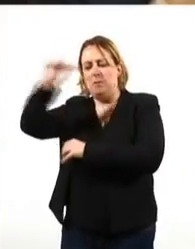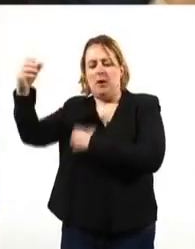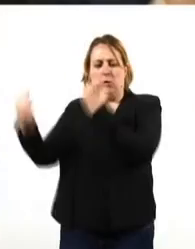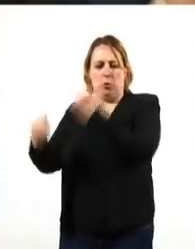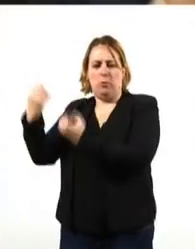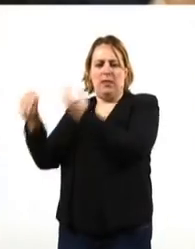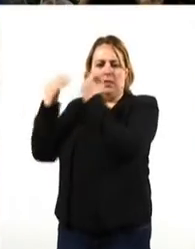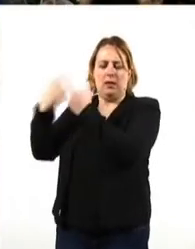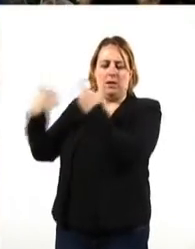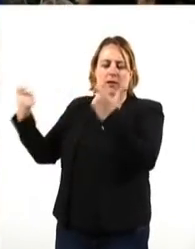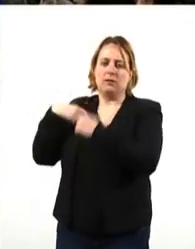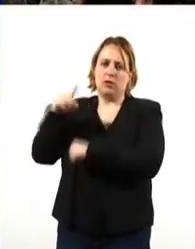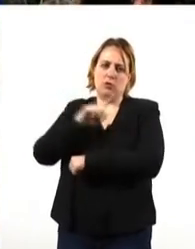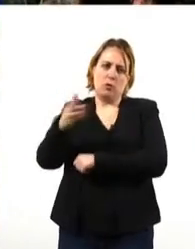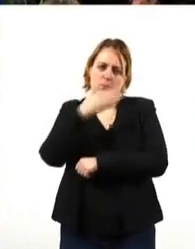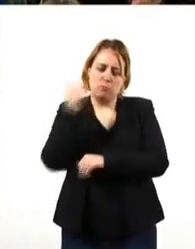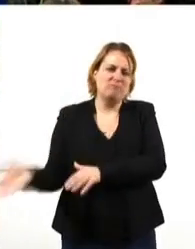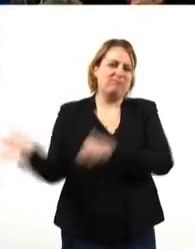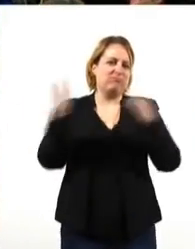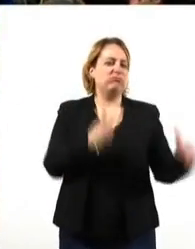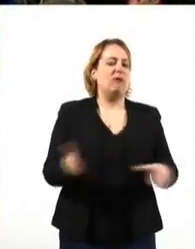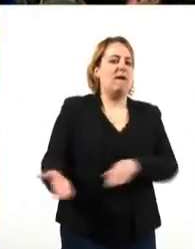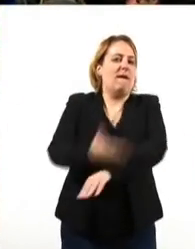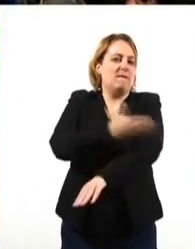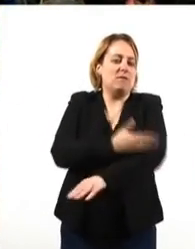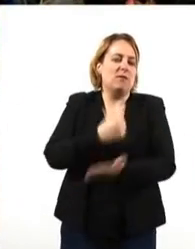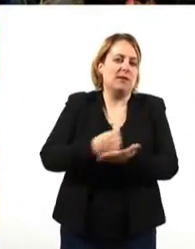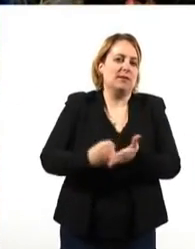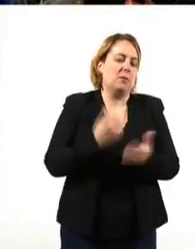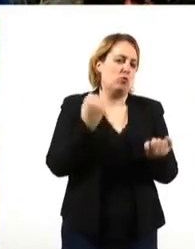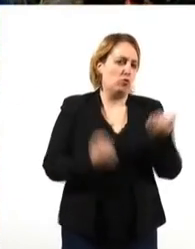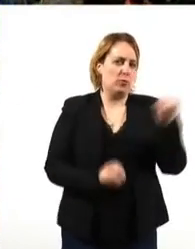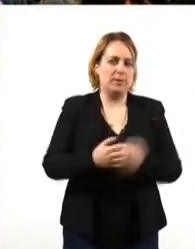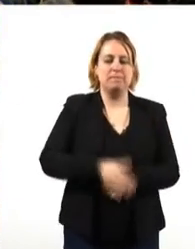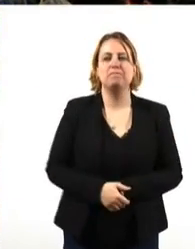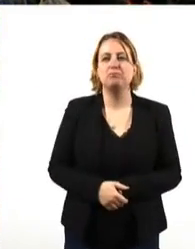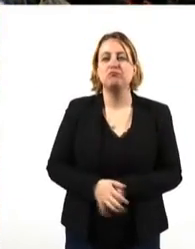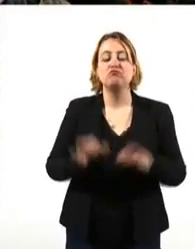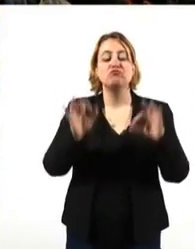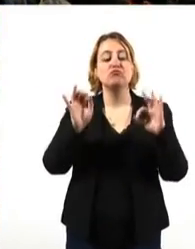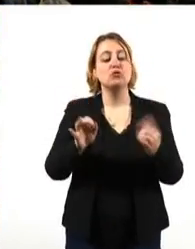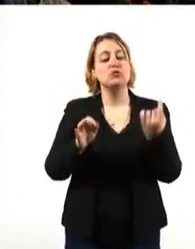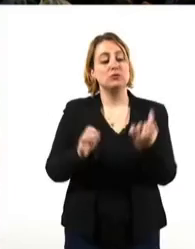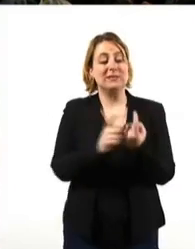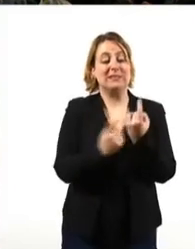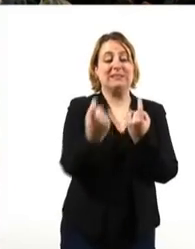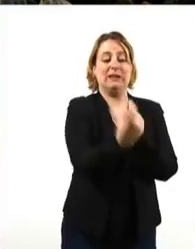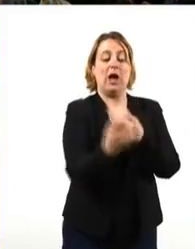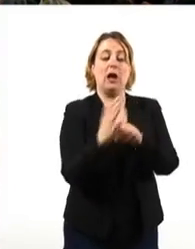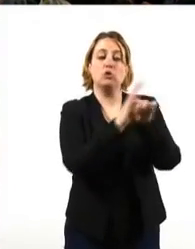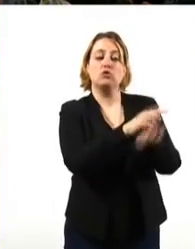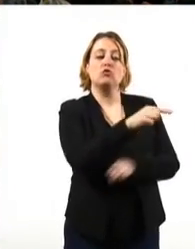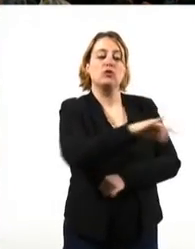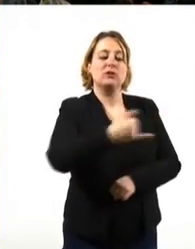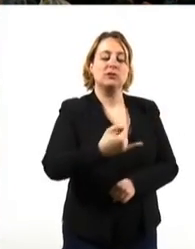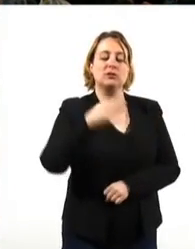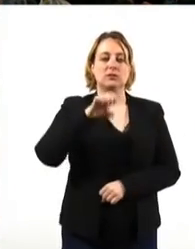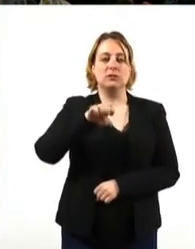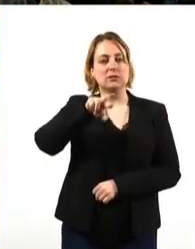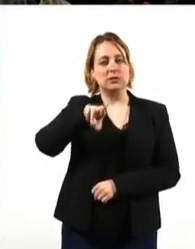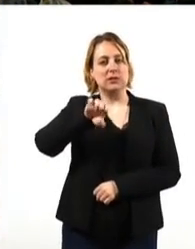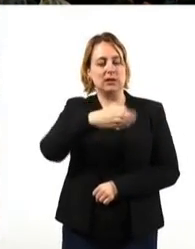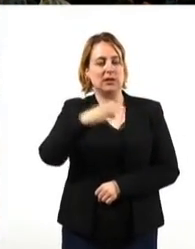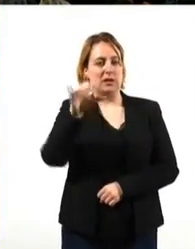voilà. Super, merci beaucoup. Je reste de ton côté de la salle, puisque juste derrière toi, sur la gauche, tu as Jérémy qui a